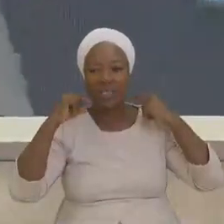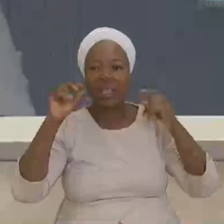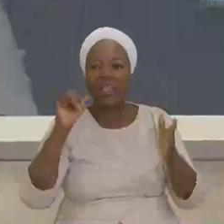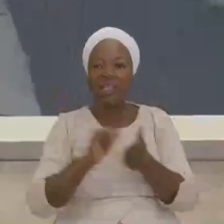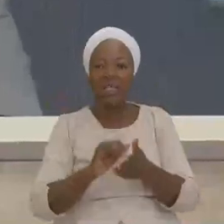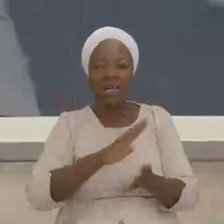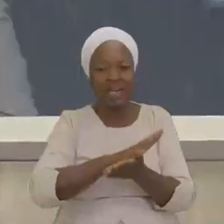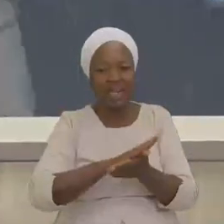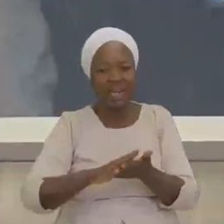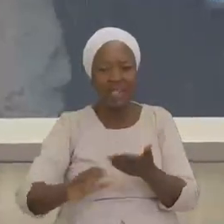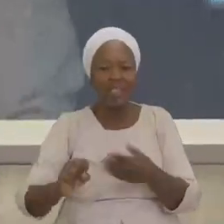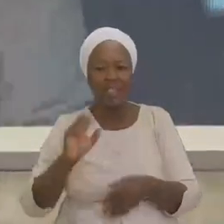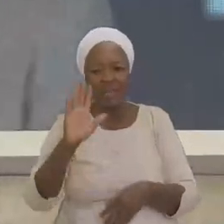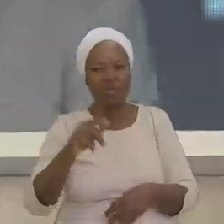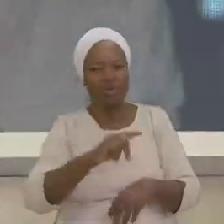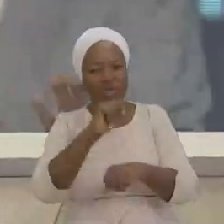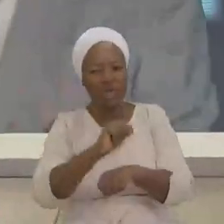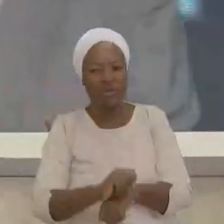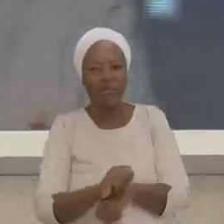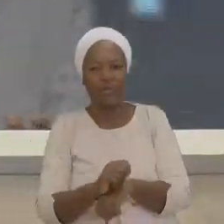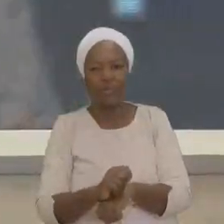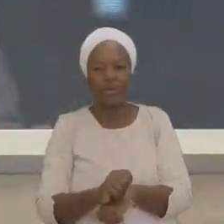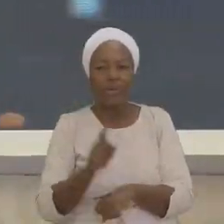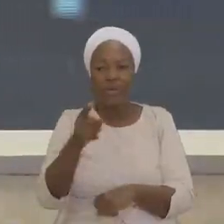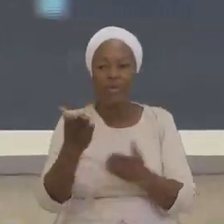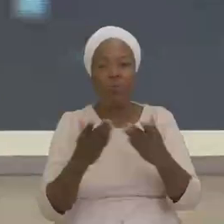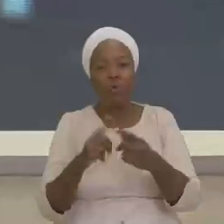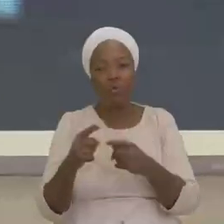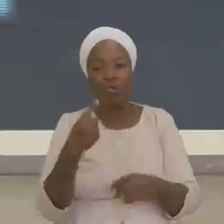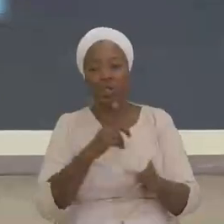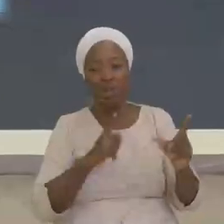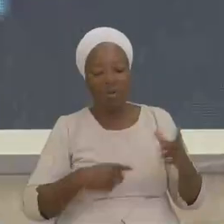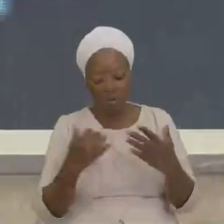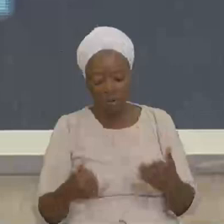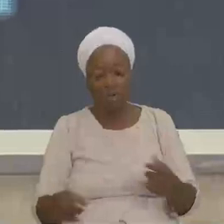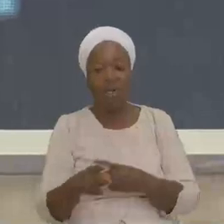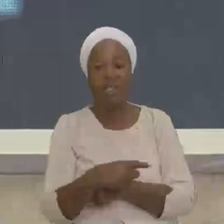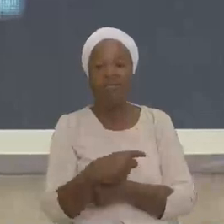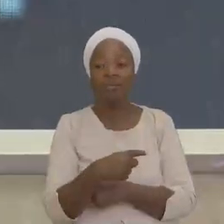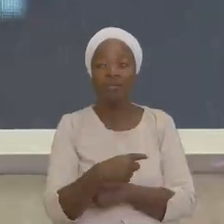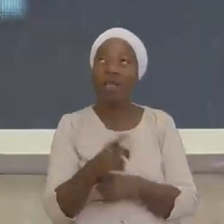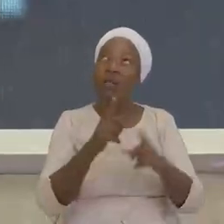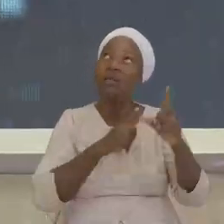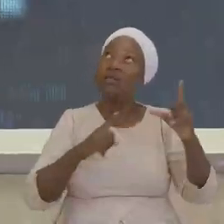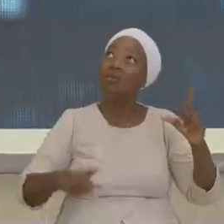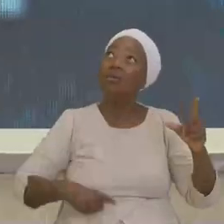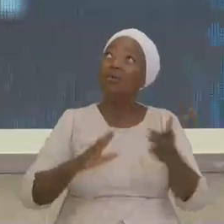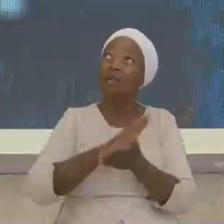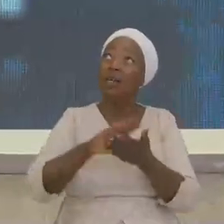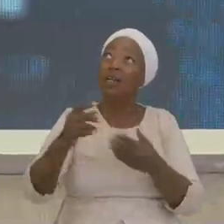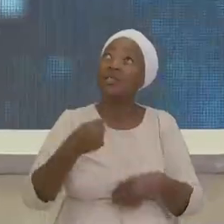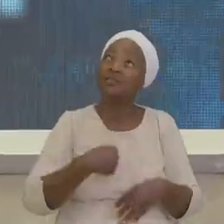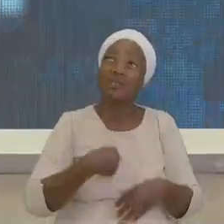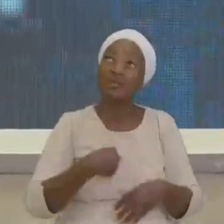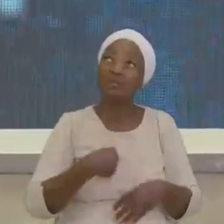Et il est le sacrificateur qui purifie ton temple. Tu dois pouvoir dire au Seigneur